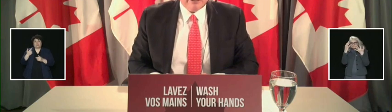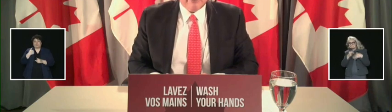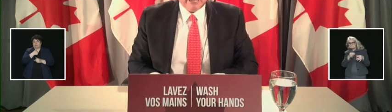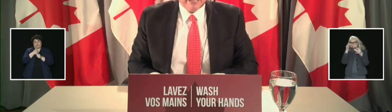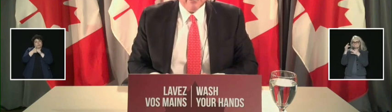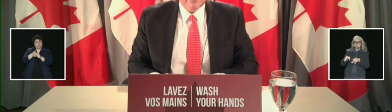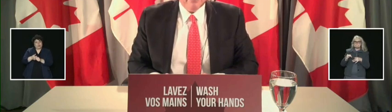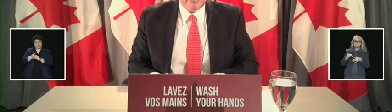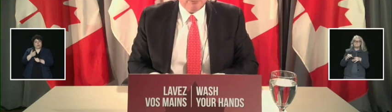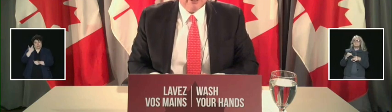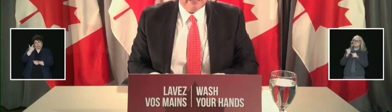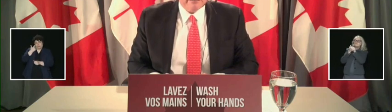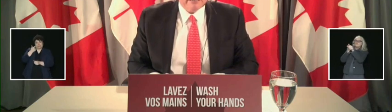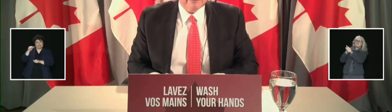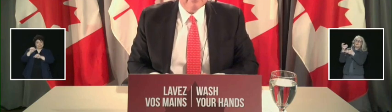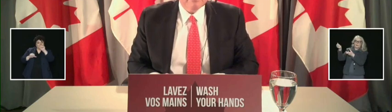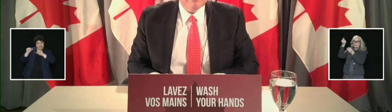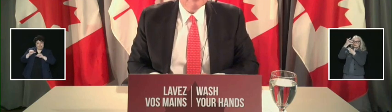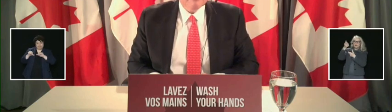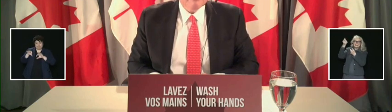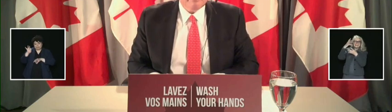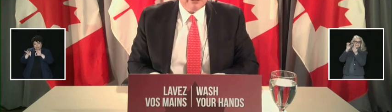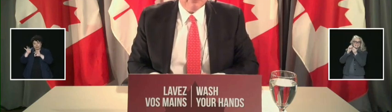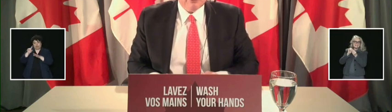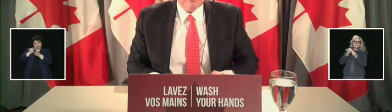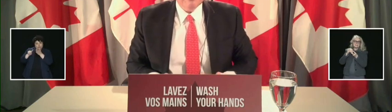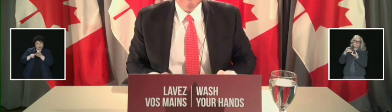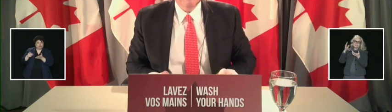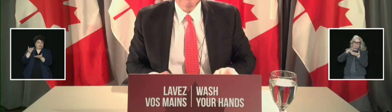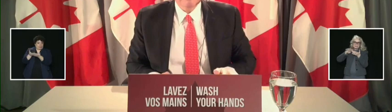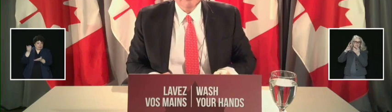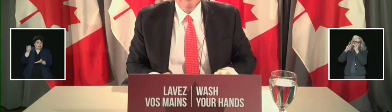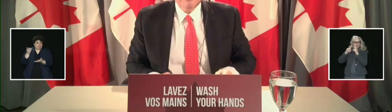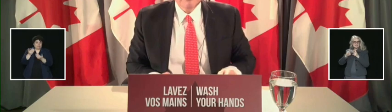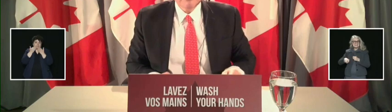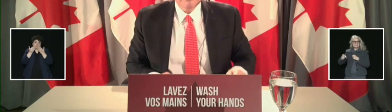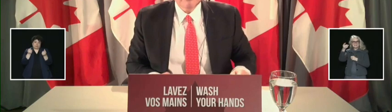études scientifiques les plus récentes. Merci beaucoup.